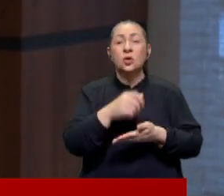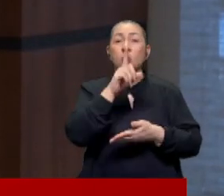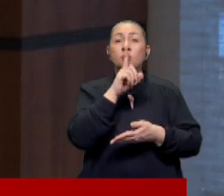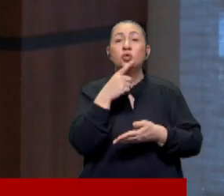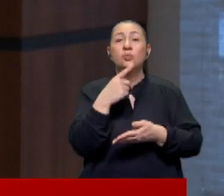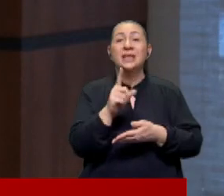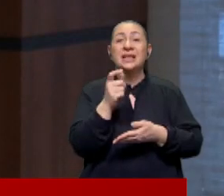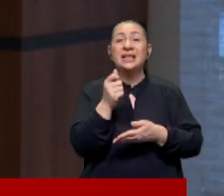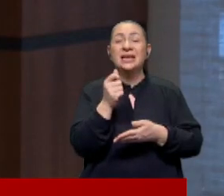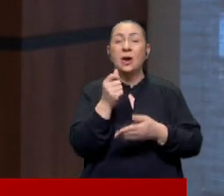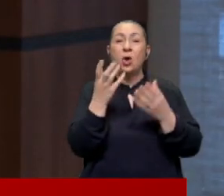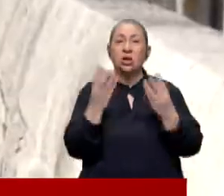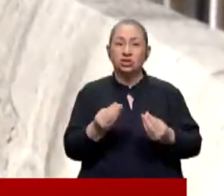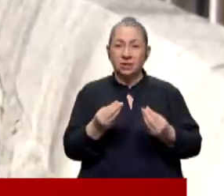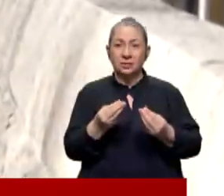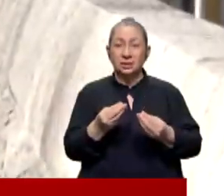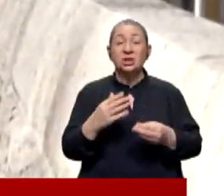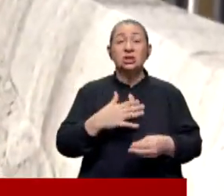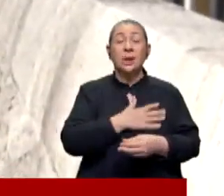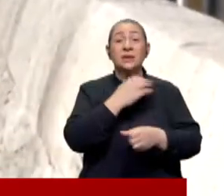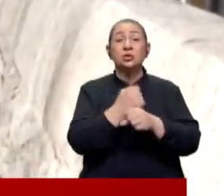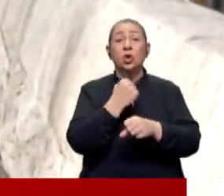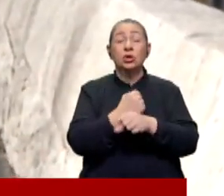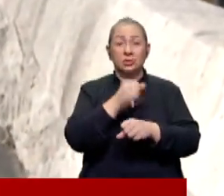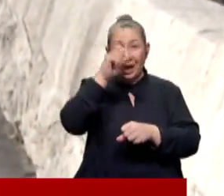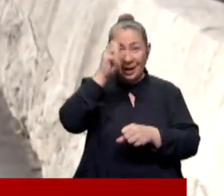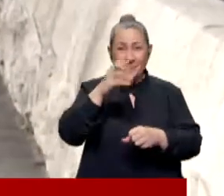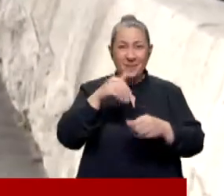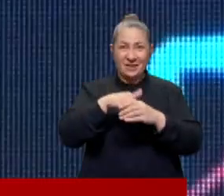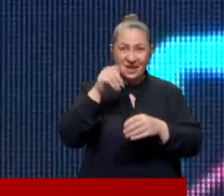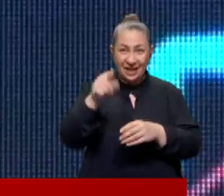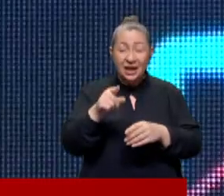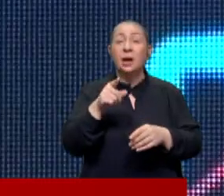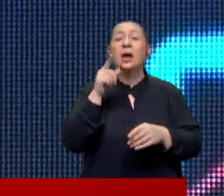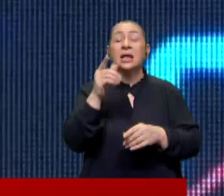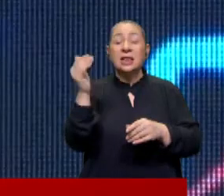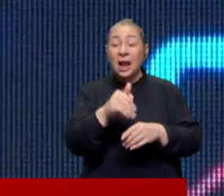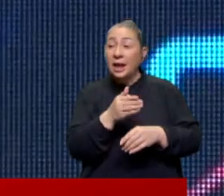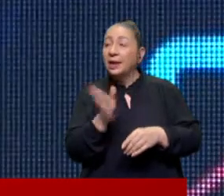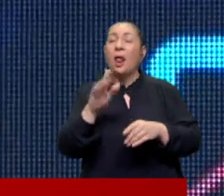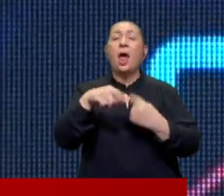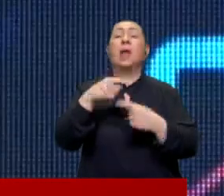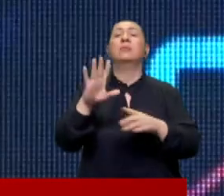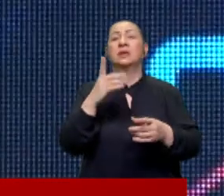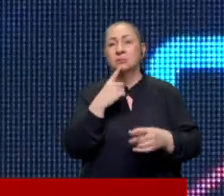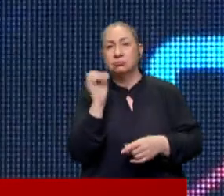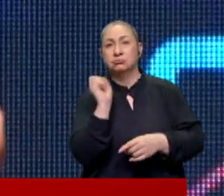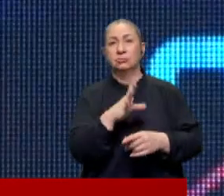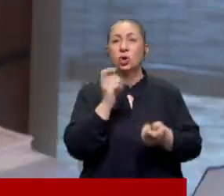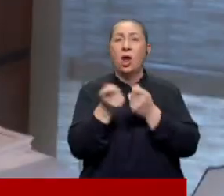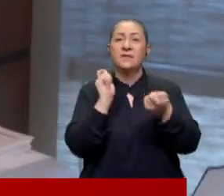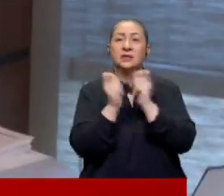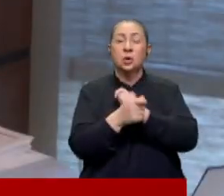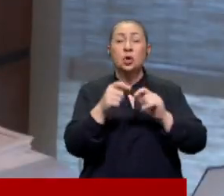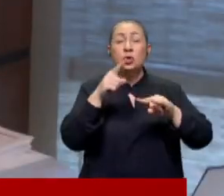100 bin liraya ulaşacak. CHP Zonguldak Milletvekili Deniz Yavuz Yılmaz gelen gideni aratmadı diyerek tepki gösterdi görev